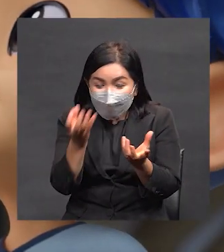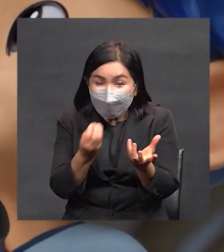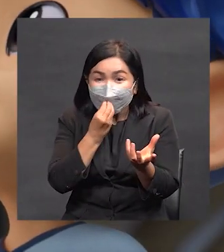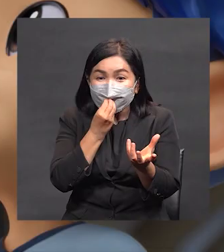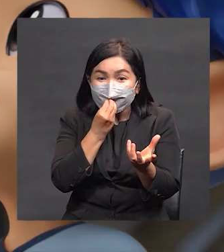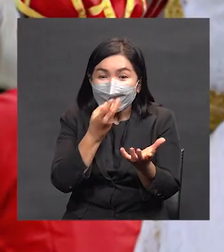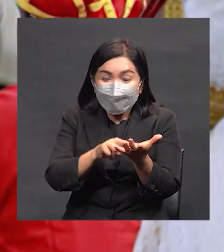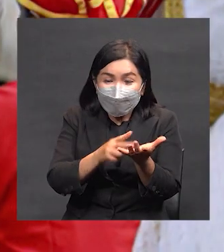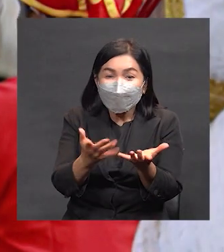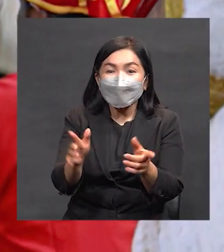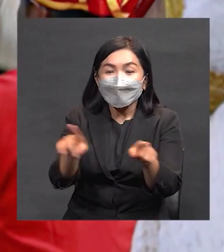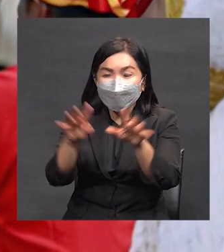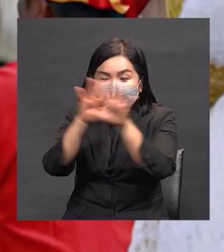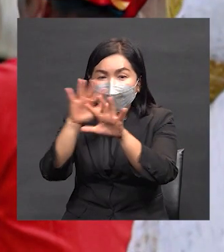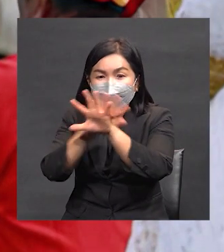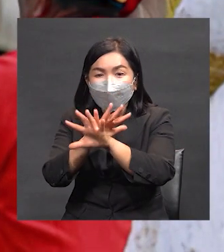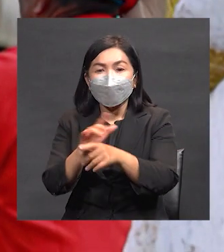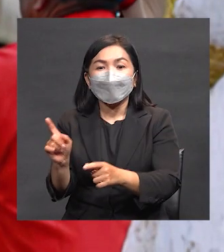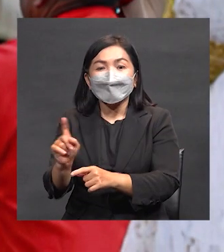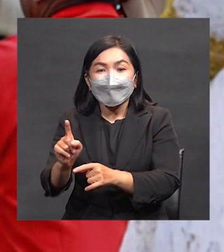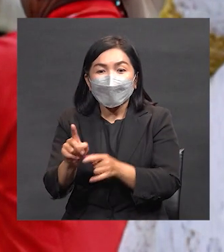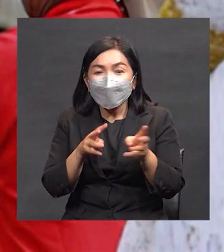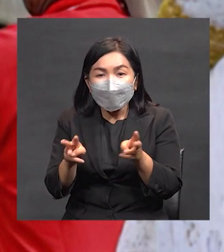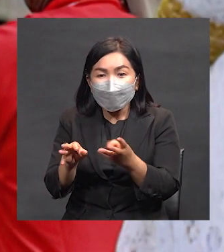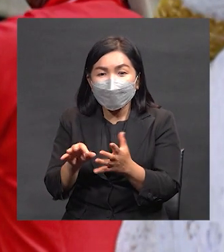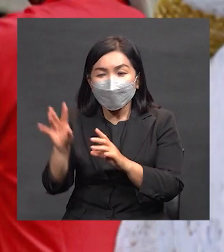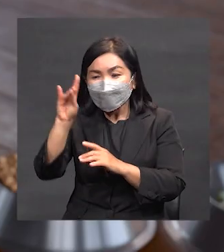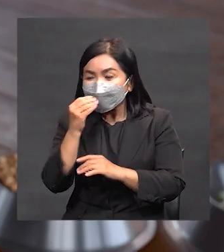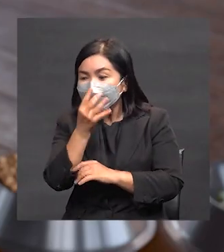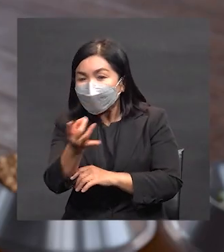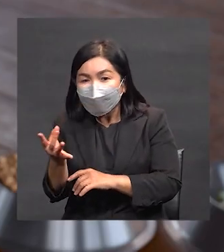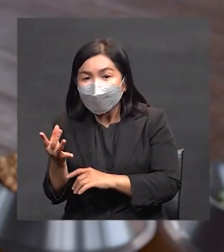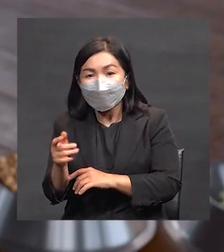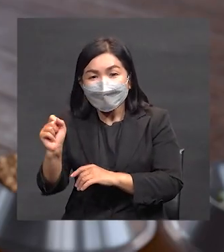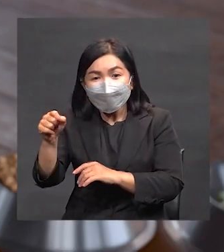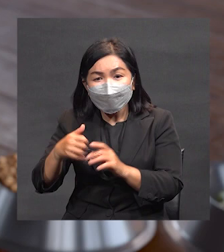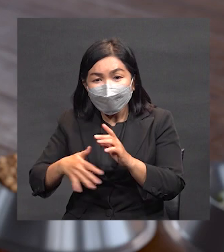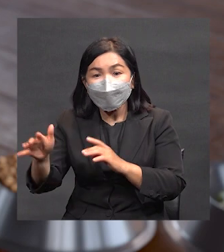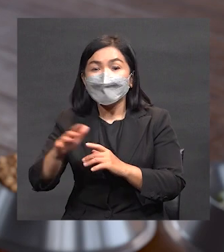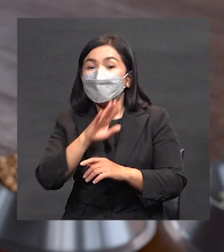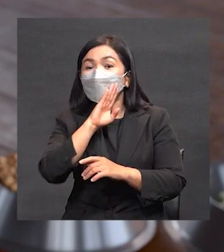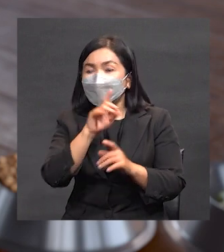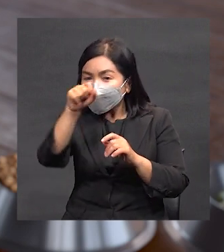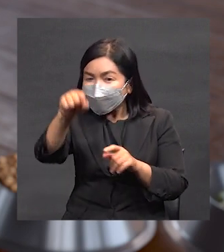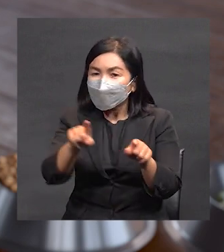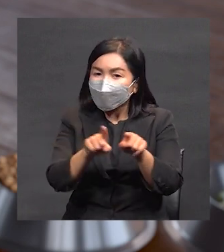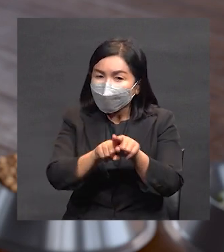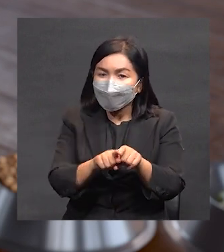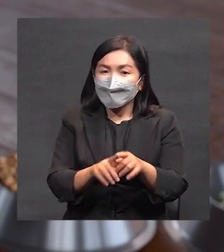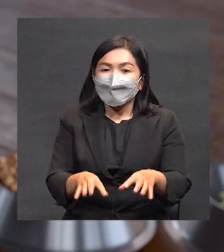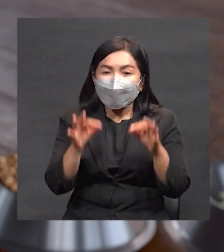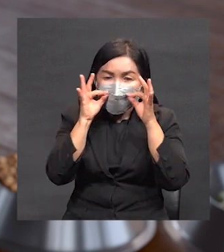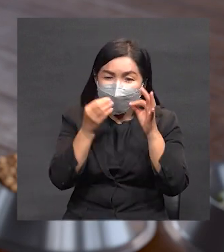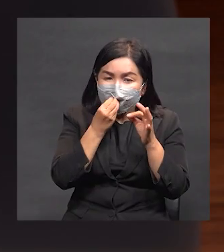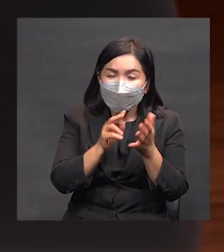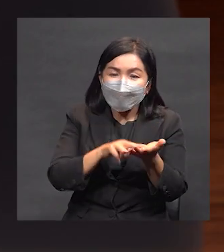การเกษตรในพระราชพิธีจรดพนังคันแรกนาขวัญใช่ไหมเนี่ย ใช่ครับถ้าแก่นแก้วกินปลาทูแสดงว่า